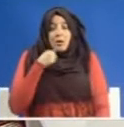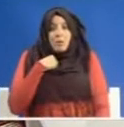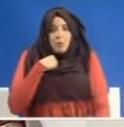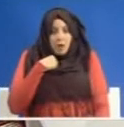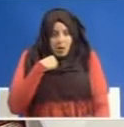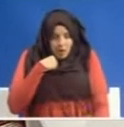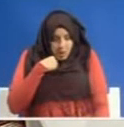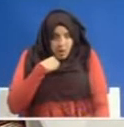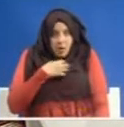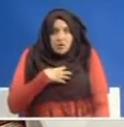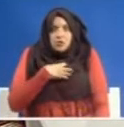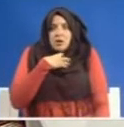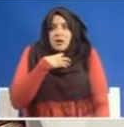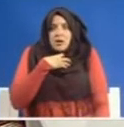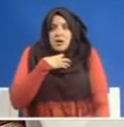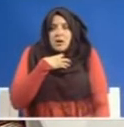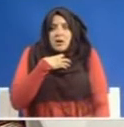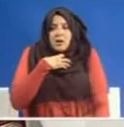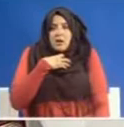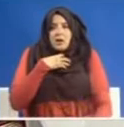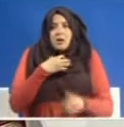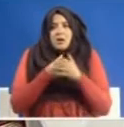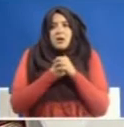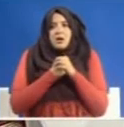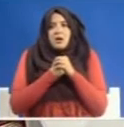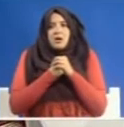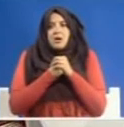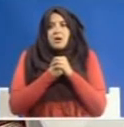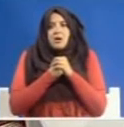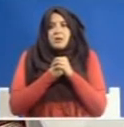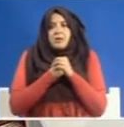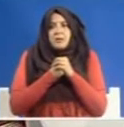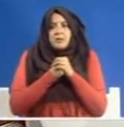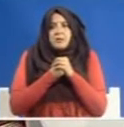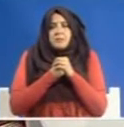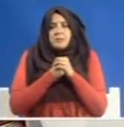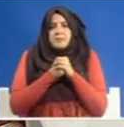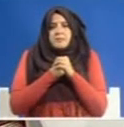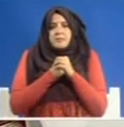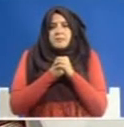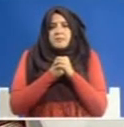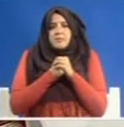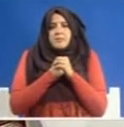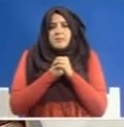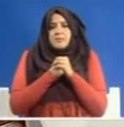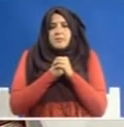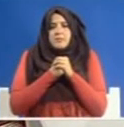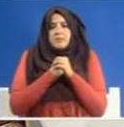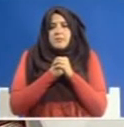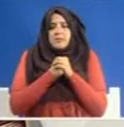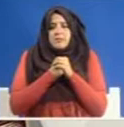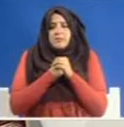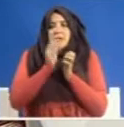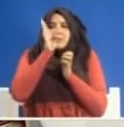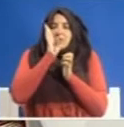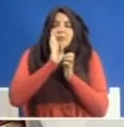أسمع غير التمتمة، فإذا تحدث إلى الرجل فكيف يسمعه؟ نعم سبحان الله. الرجاء